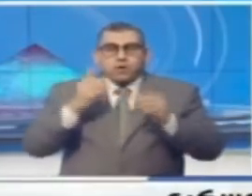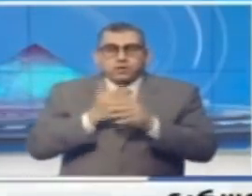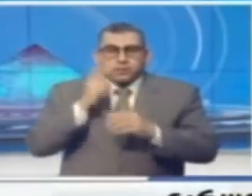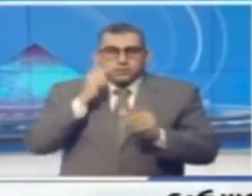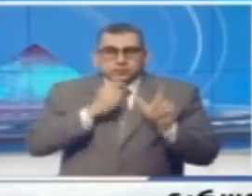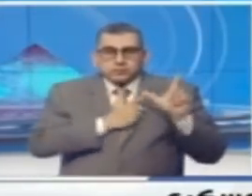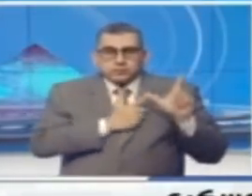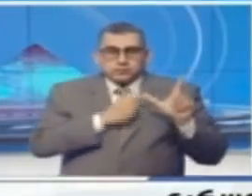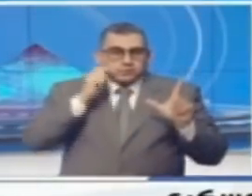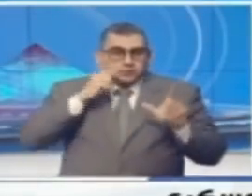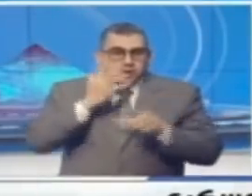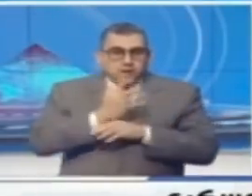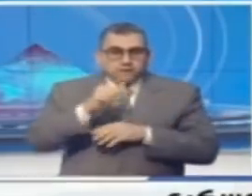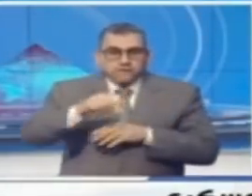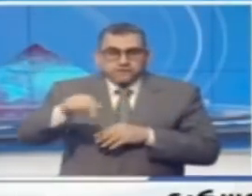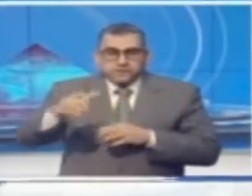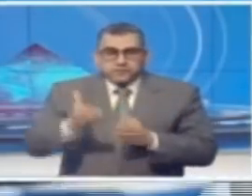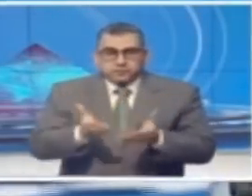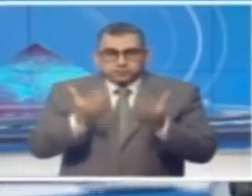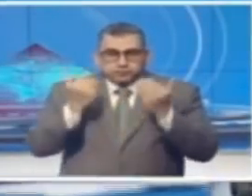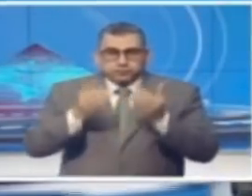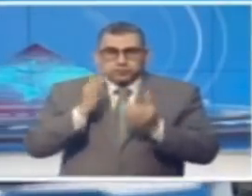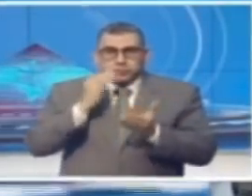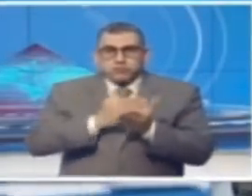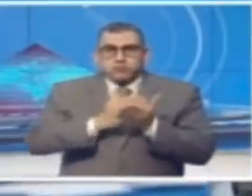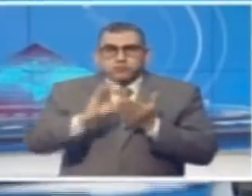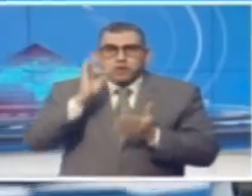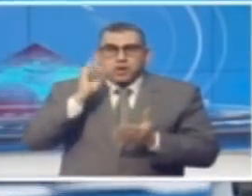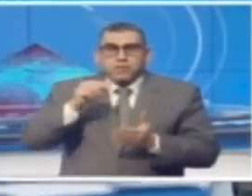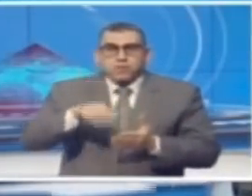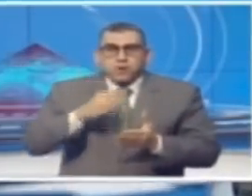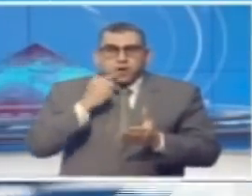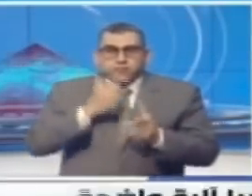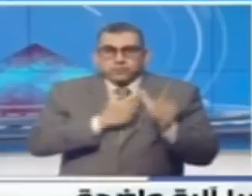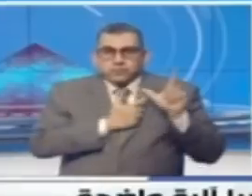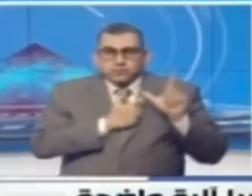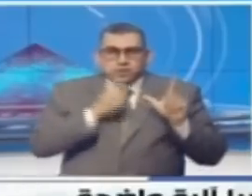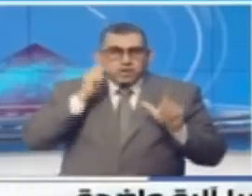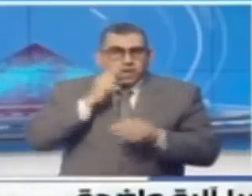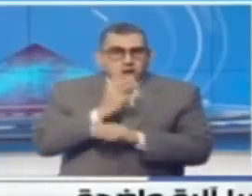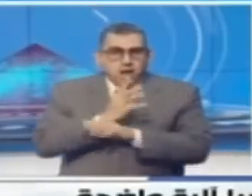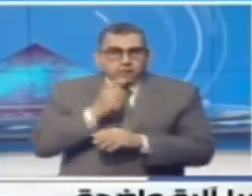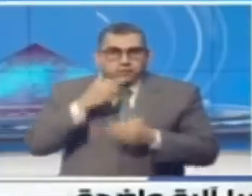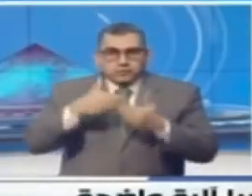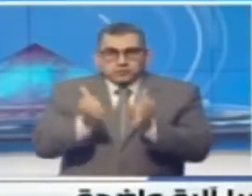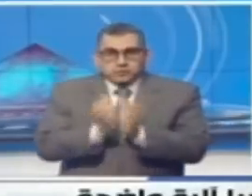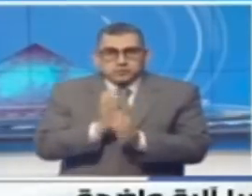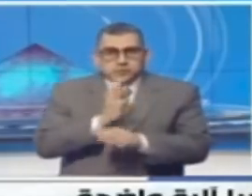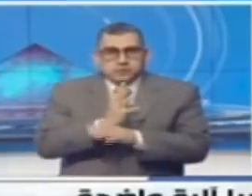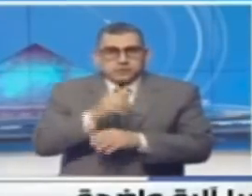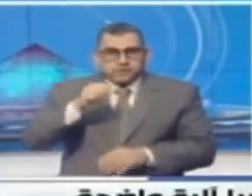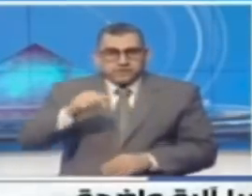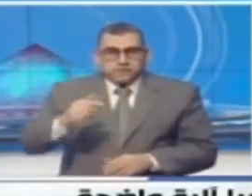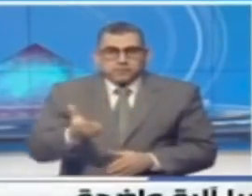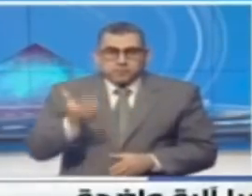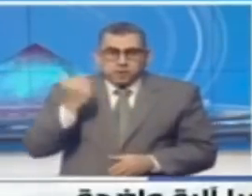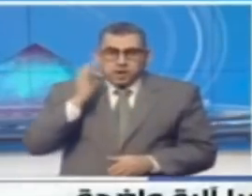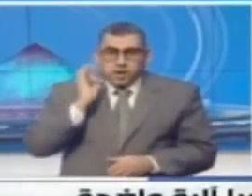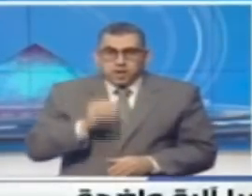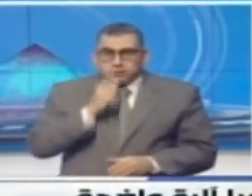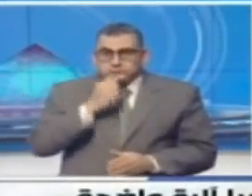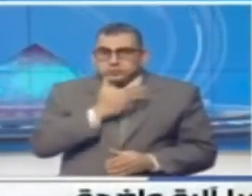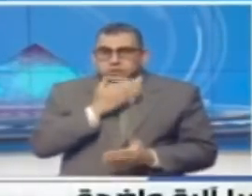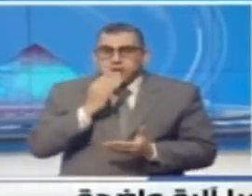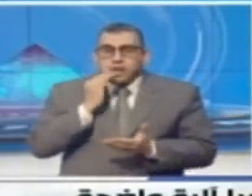كافة العناصر الأجنبية المسلحة الموجودة هناك من مرتزقة وإرهابيين وتنظيمات متطرفة، مع